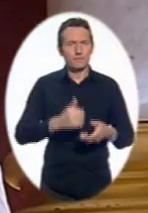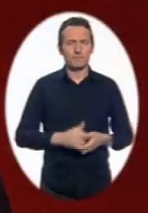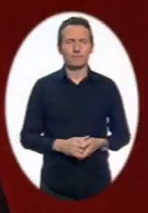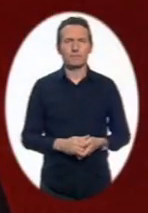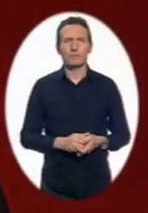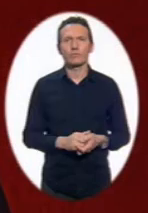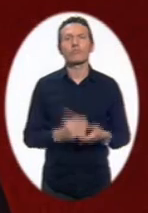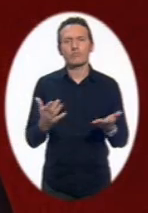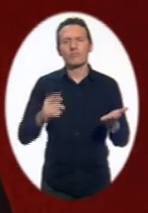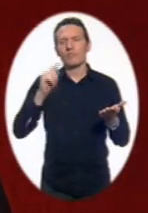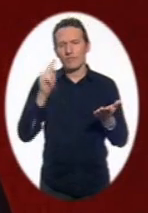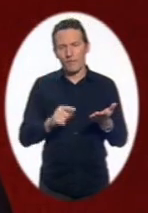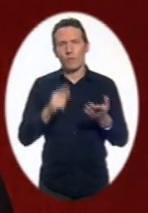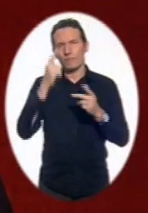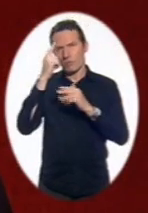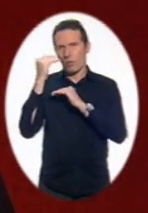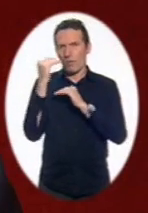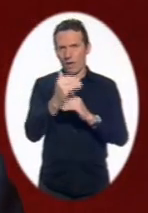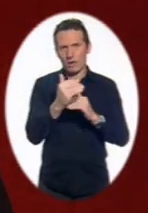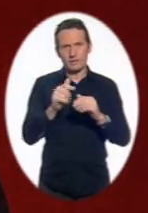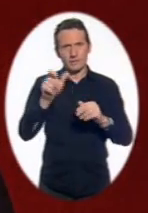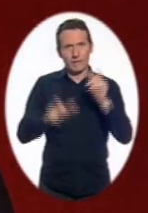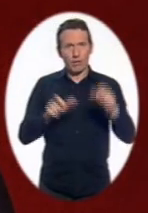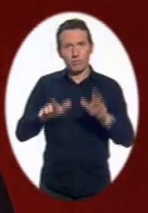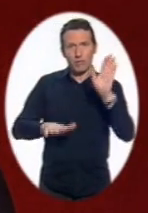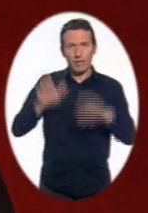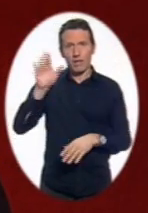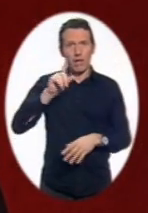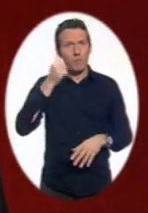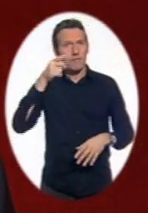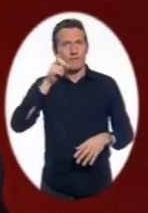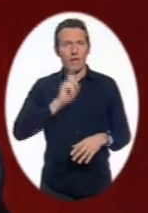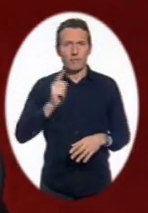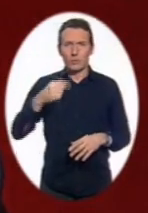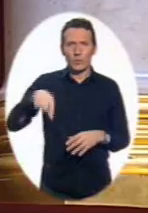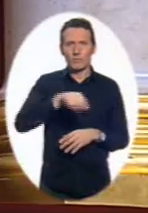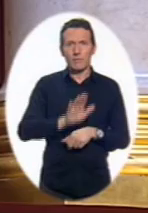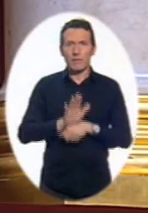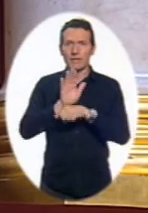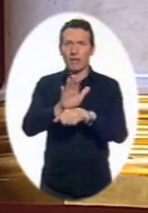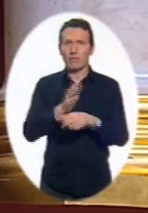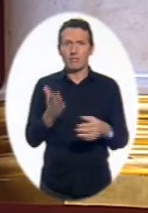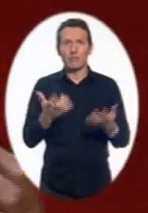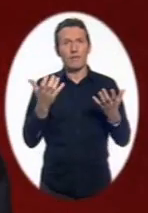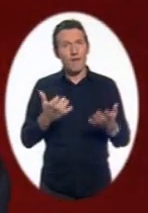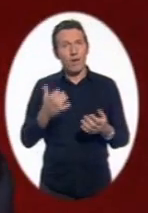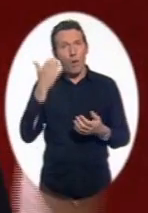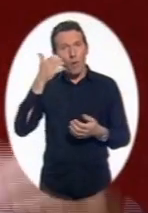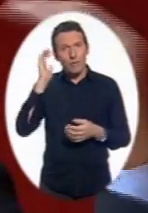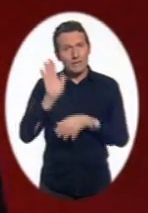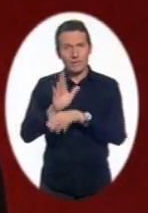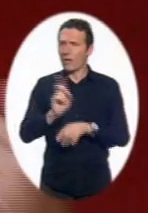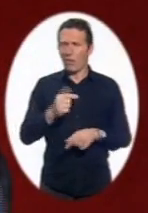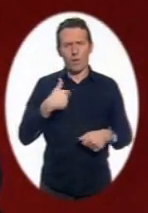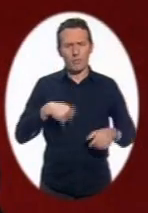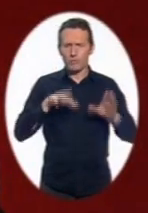je dis que il faut faire confiance aux candidats et aux candidates pour qu'il présente non je demande rien je n'ai pris aucune